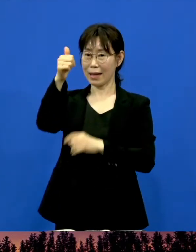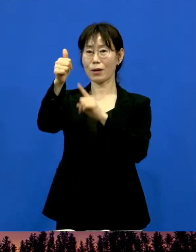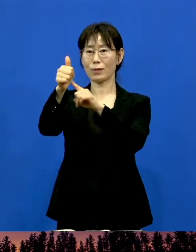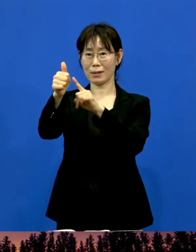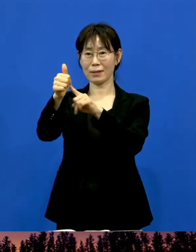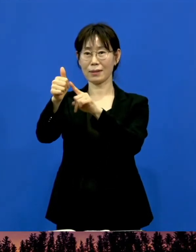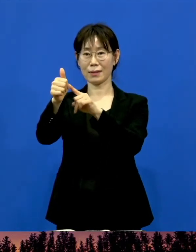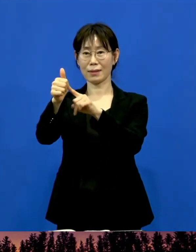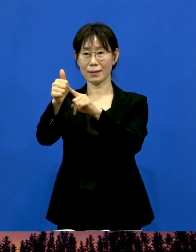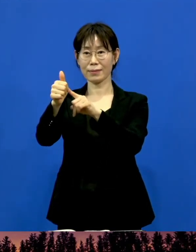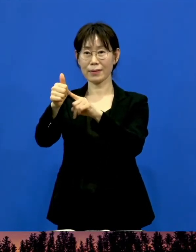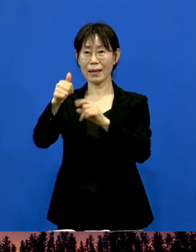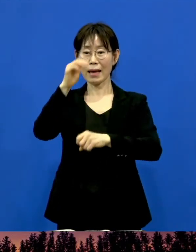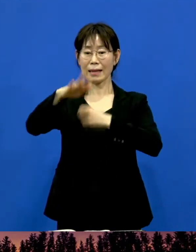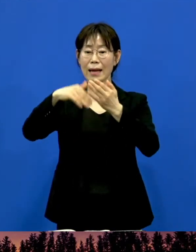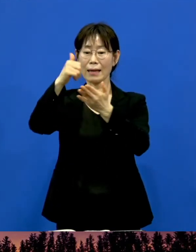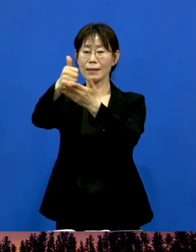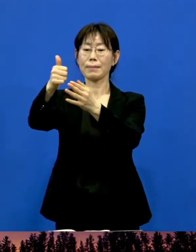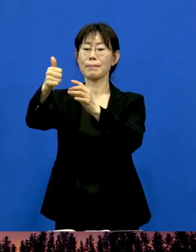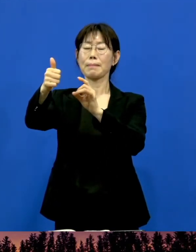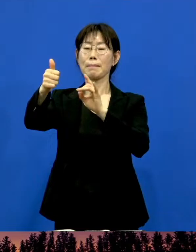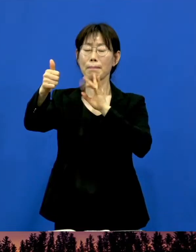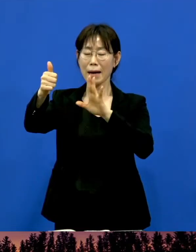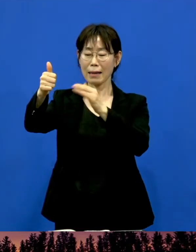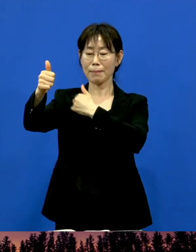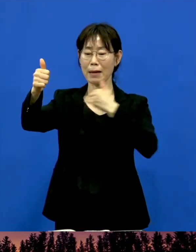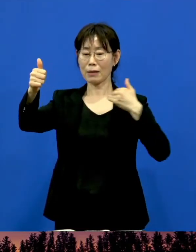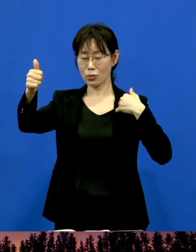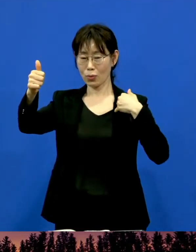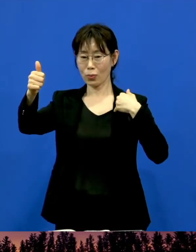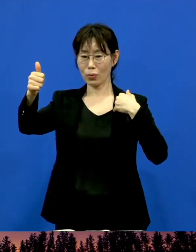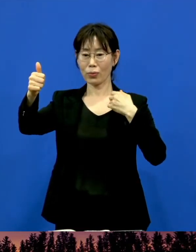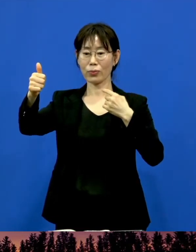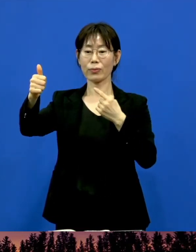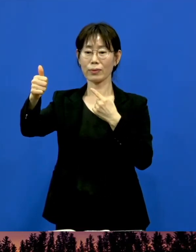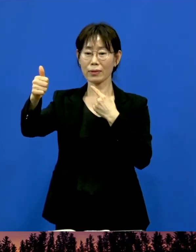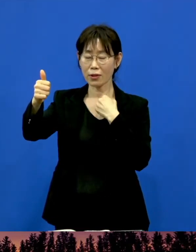하나님 한 분만으로 만족을 얻겠다는 태도.